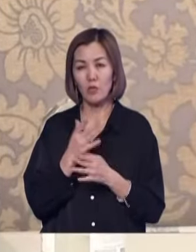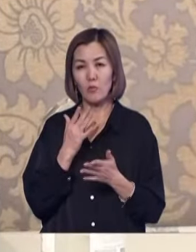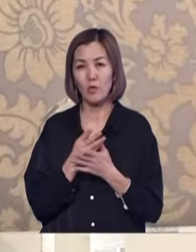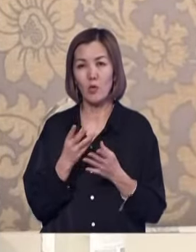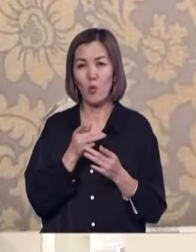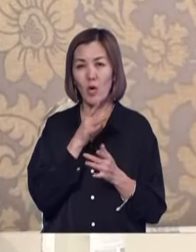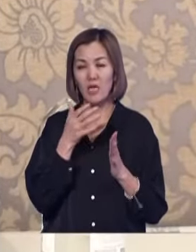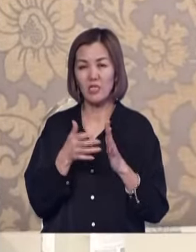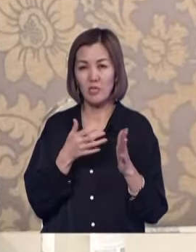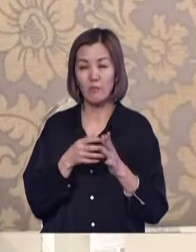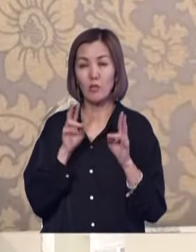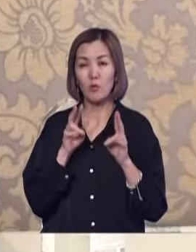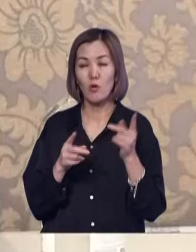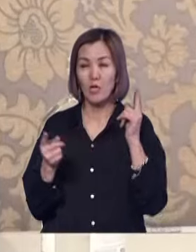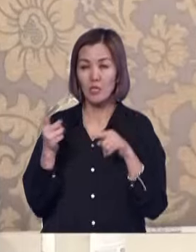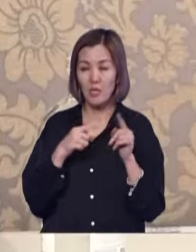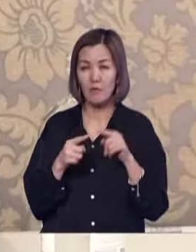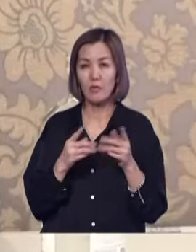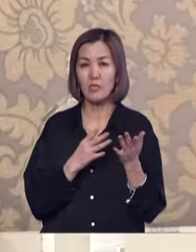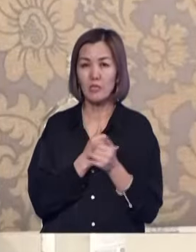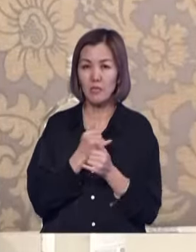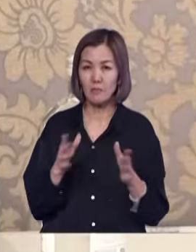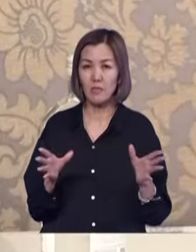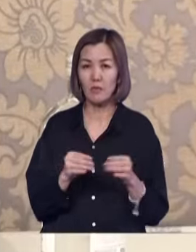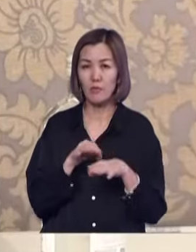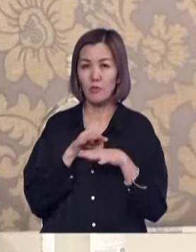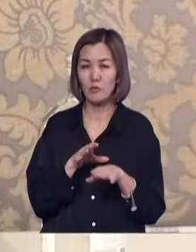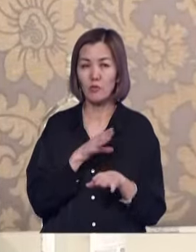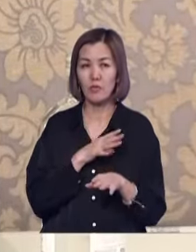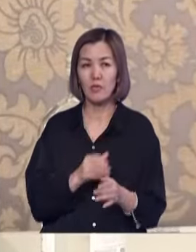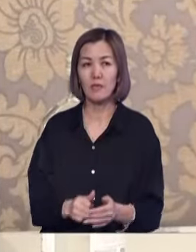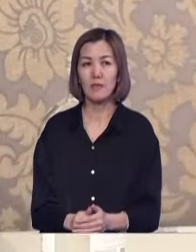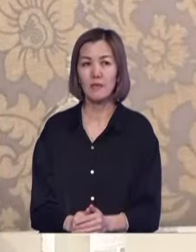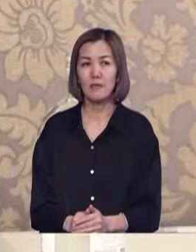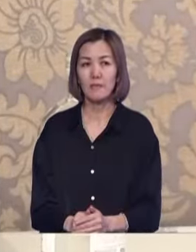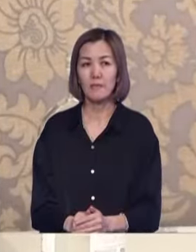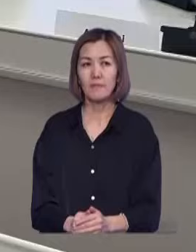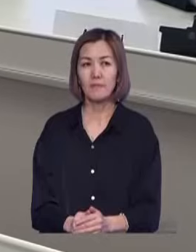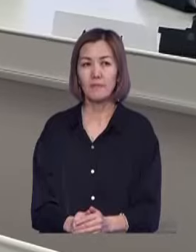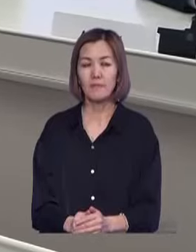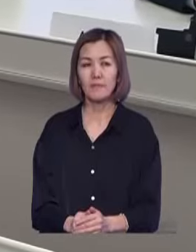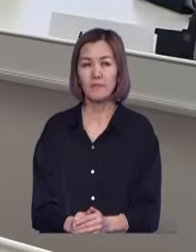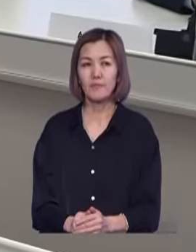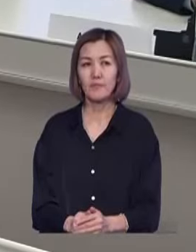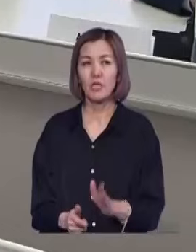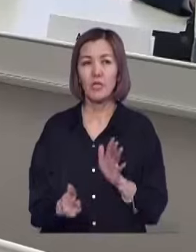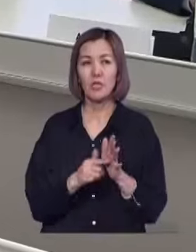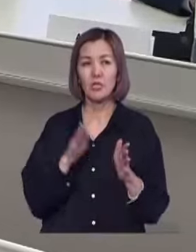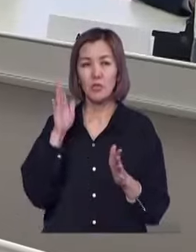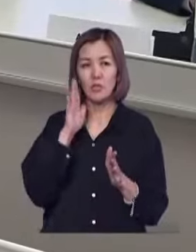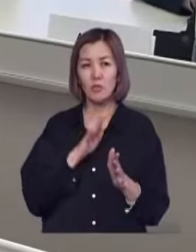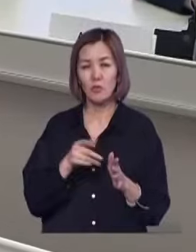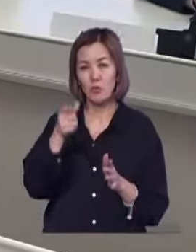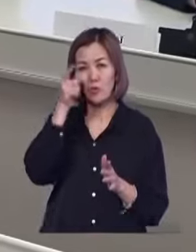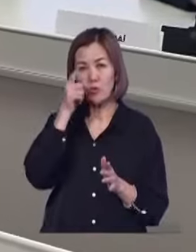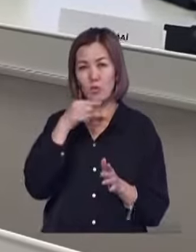қарамастан өз шығармашылығында ақсатпай, қызметінде ақсатпай өлеңін оқып отырсаңыздар, өлеңде үлкен тағдыр бар. Жетісулық ақынның бұл түрік